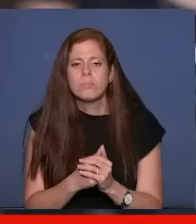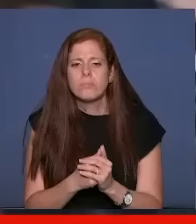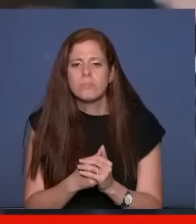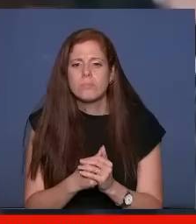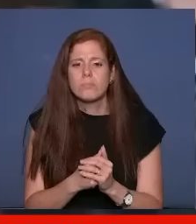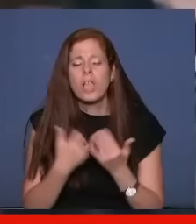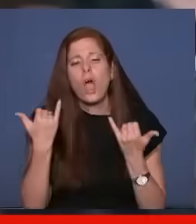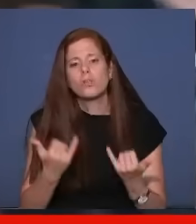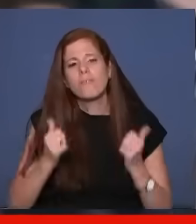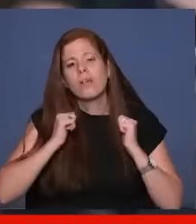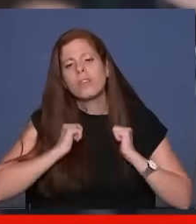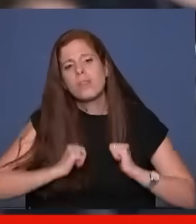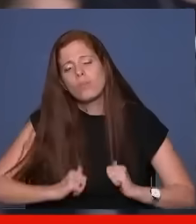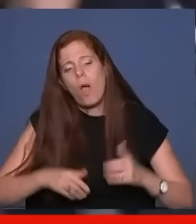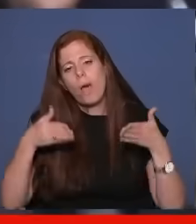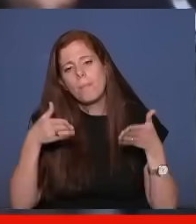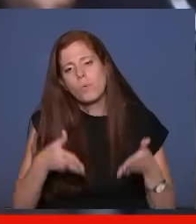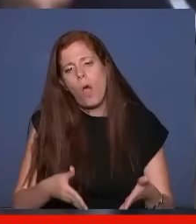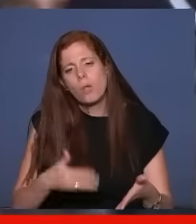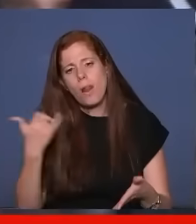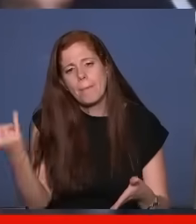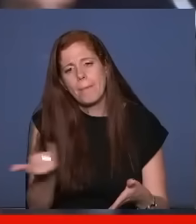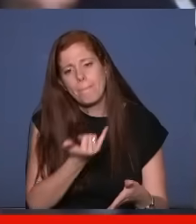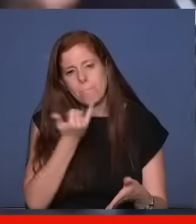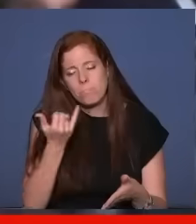עכשיו תנוח מנוחת עולמים.